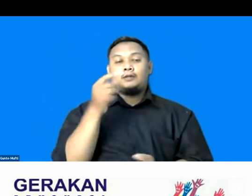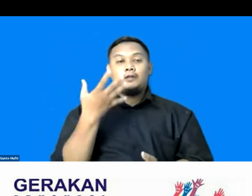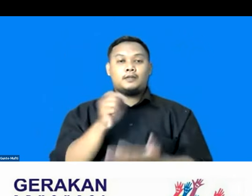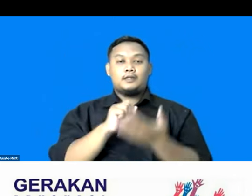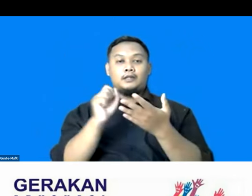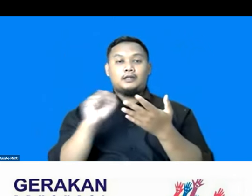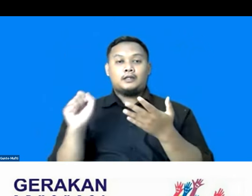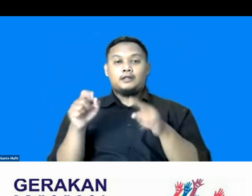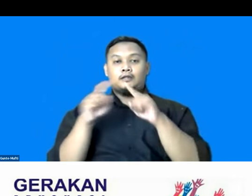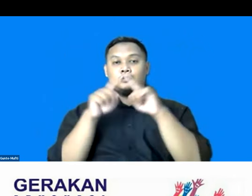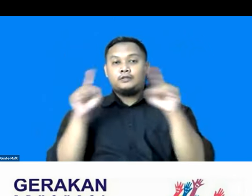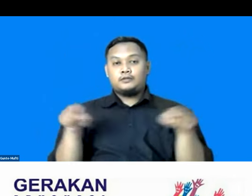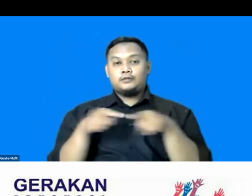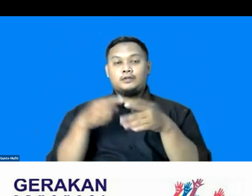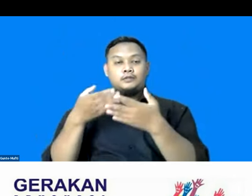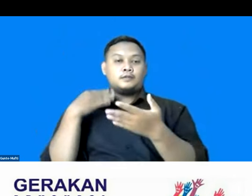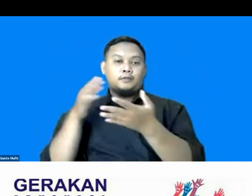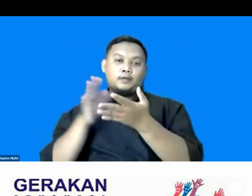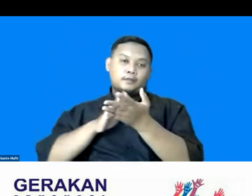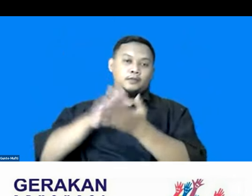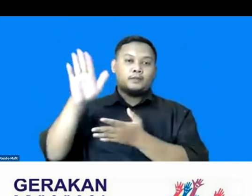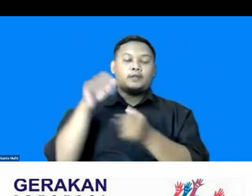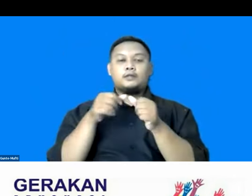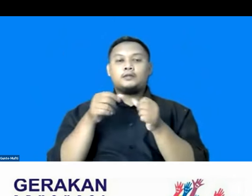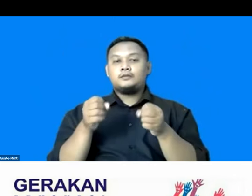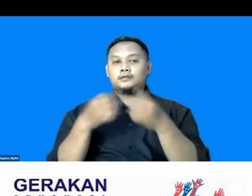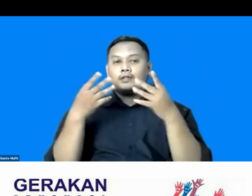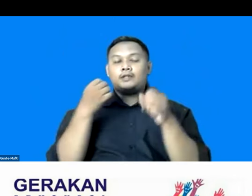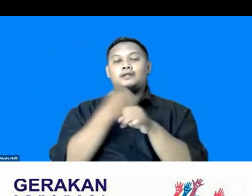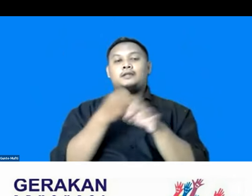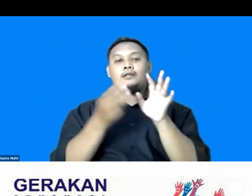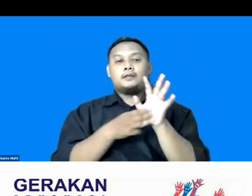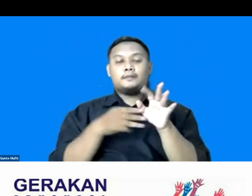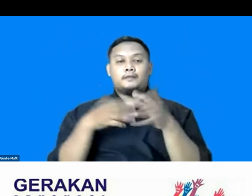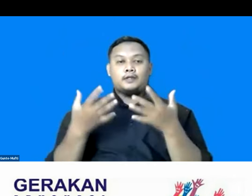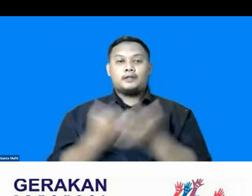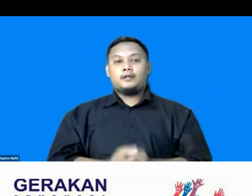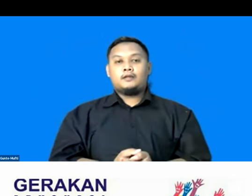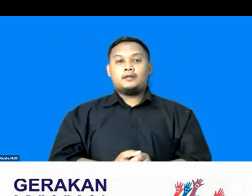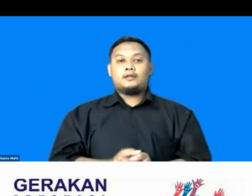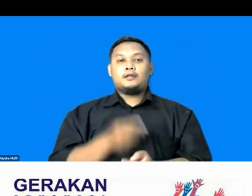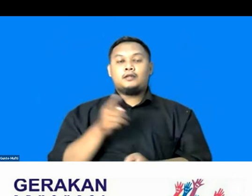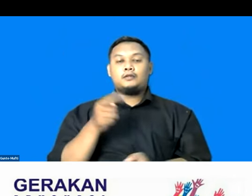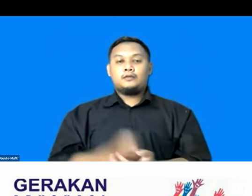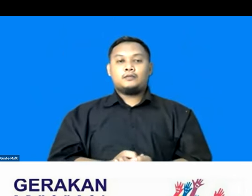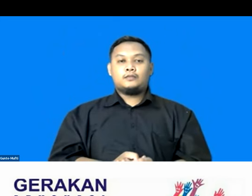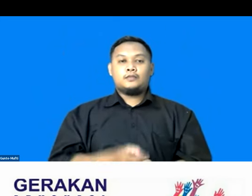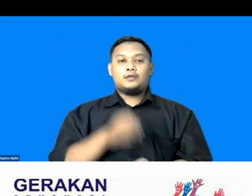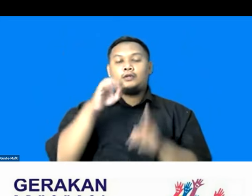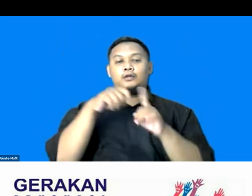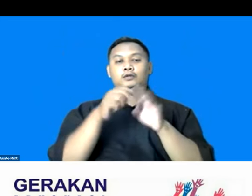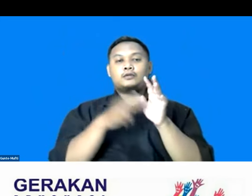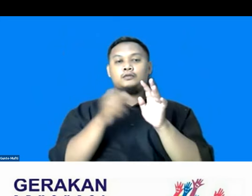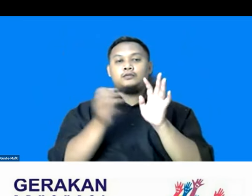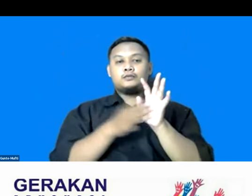surat sebelum terbang. Dan dijelaskan oleh GM-GM-nya bahwa sebenarnya itu adalah oknum. Tetapi kami melihat